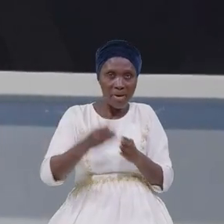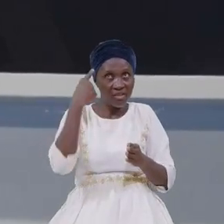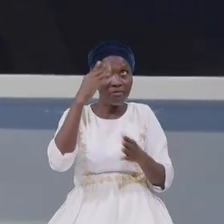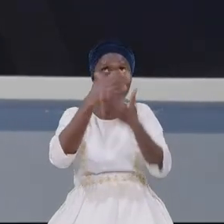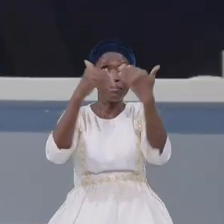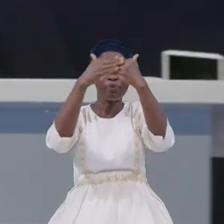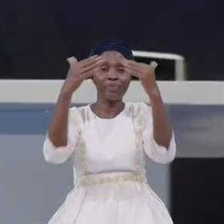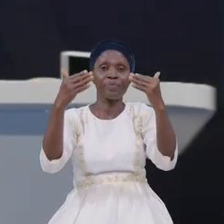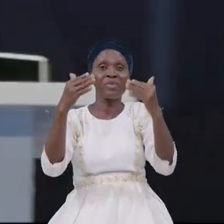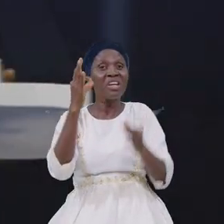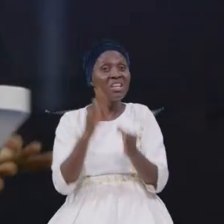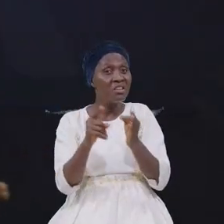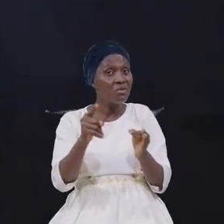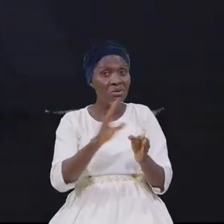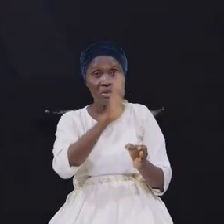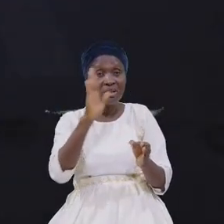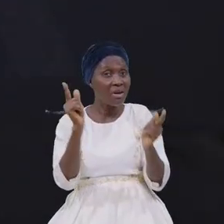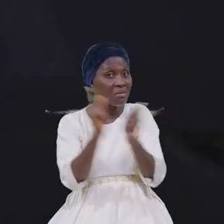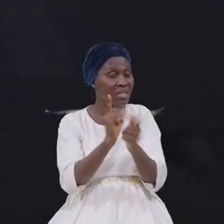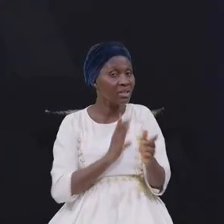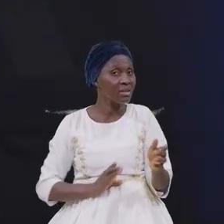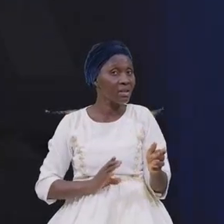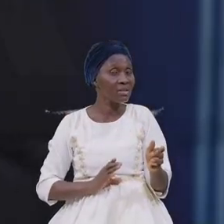et complet pour le ciel. Si vous